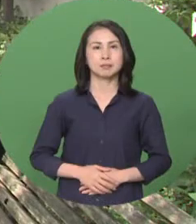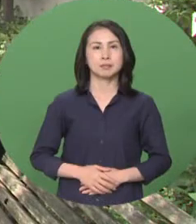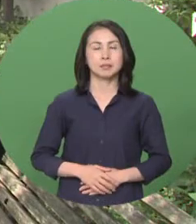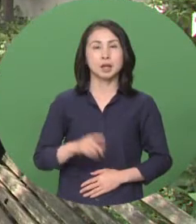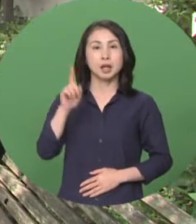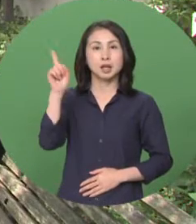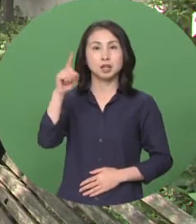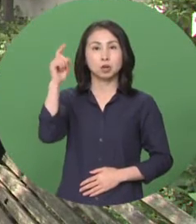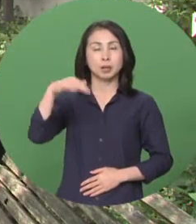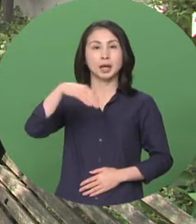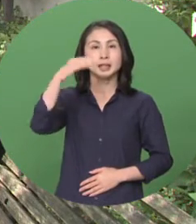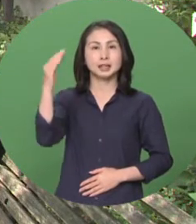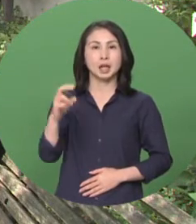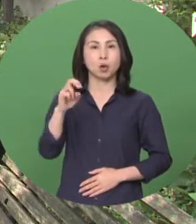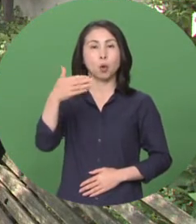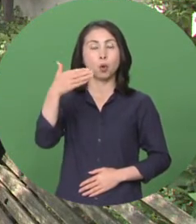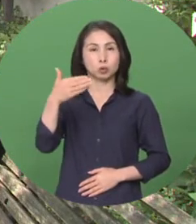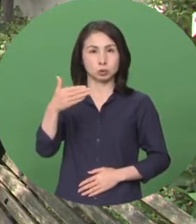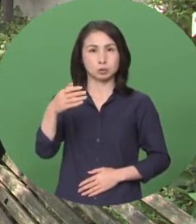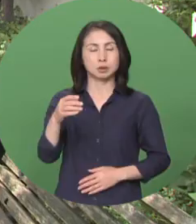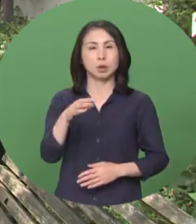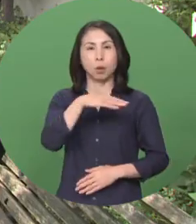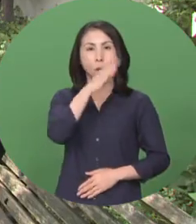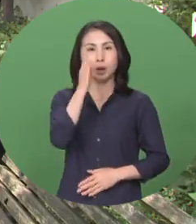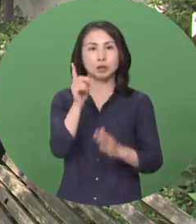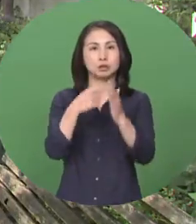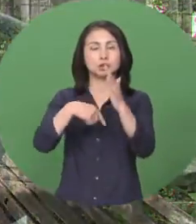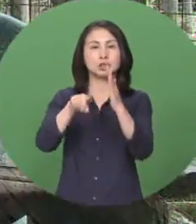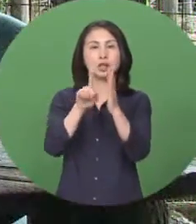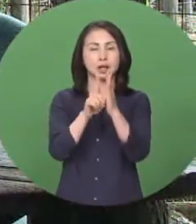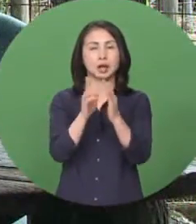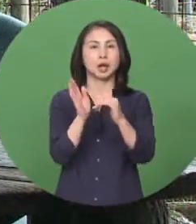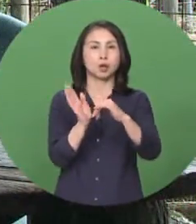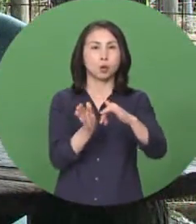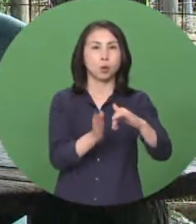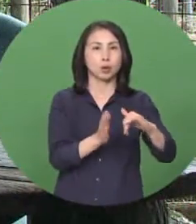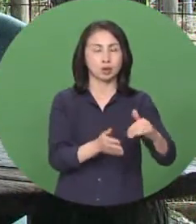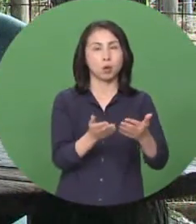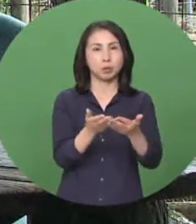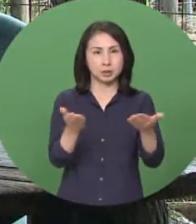生駒山麓にある本格スリランカ料理のお店、